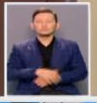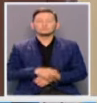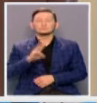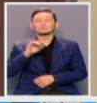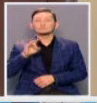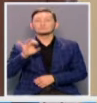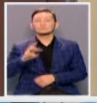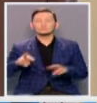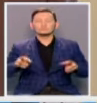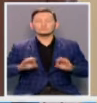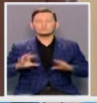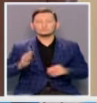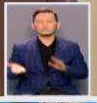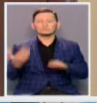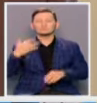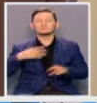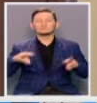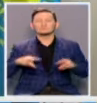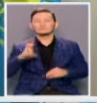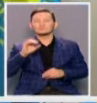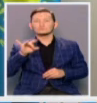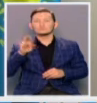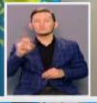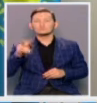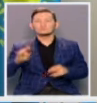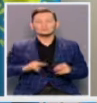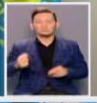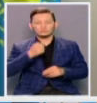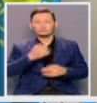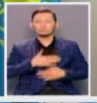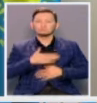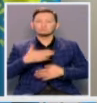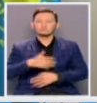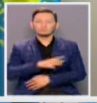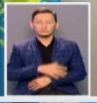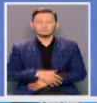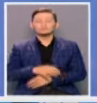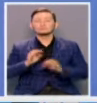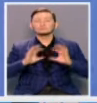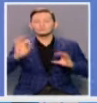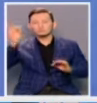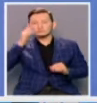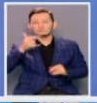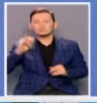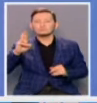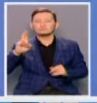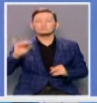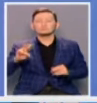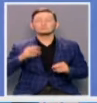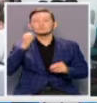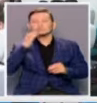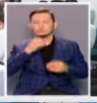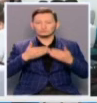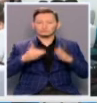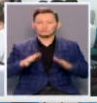Нұрлан Ноғаев Мақат ауданының бұрынғы әкімі Берқали Сәрсенғалиевке атқарған жұмысы үшін алғысын айтты. Айта кетейік, Губкин атындағы Мәскеу университетінің